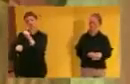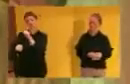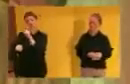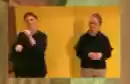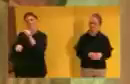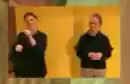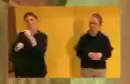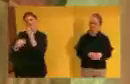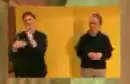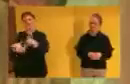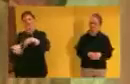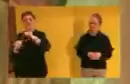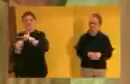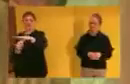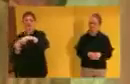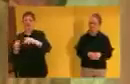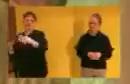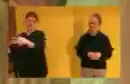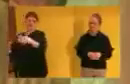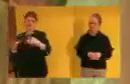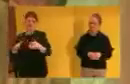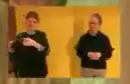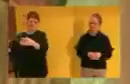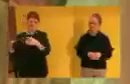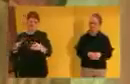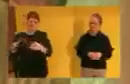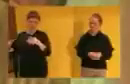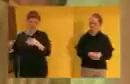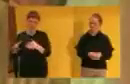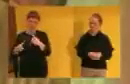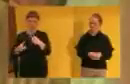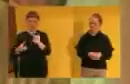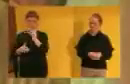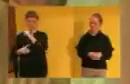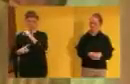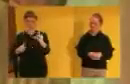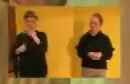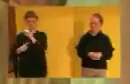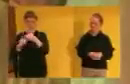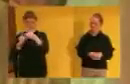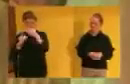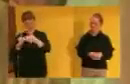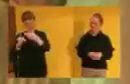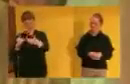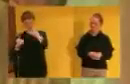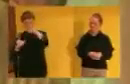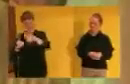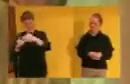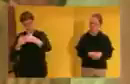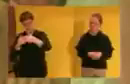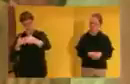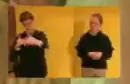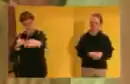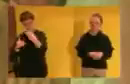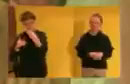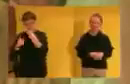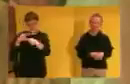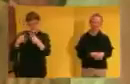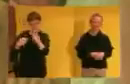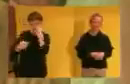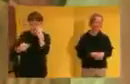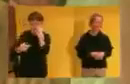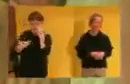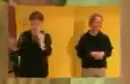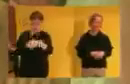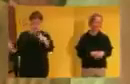Zuzug gegeben. Erster Fakt. Wir wissen nicht, wie das in den nächsten Wochen und Monaten ausschaut. Fakt ist aber auch, das hatte